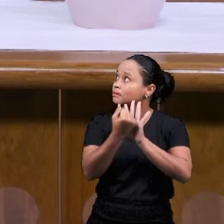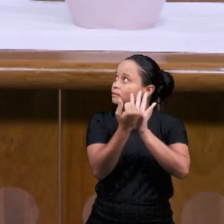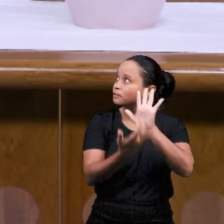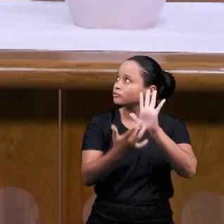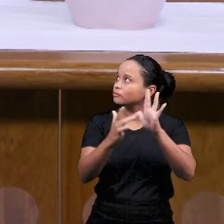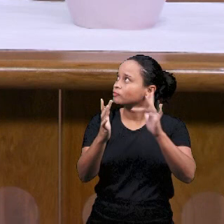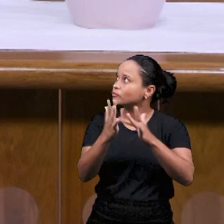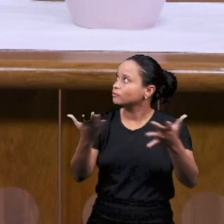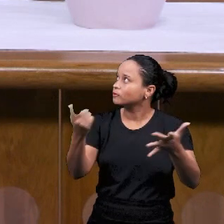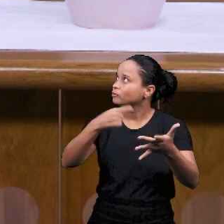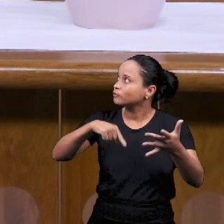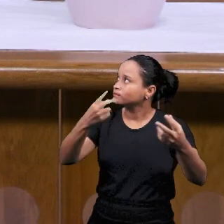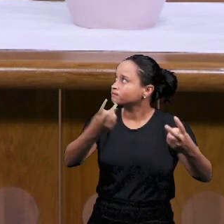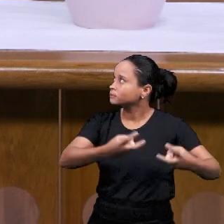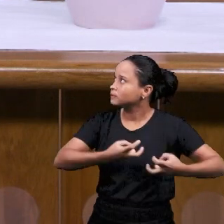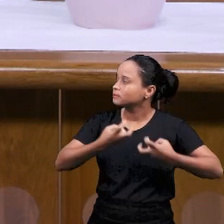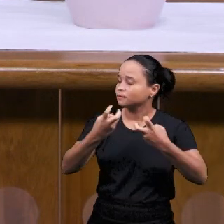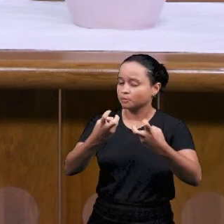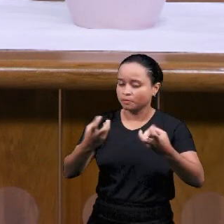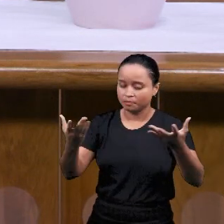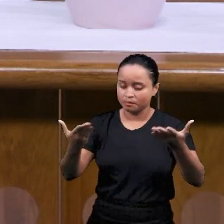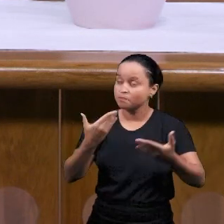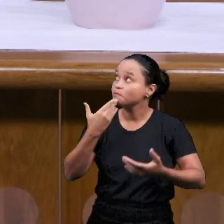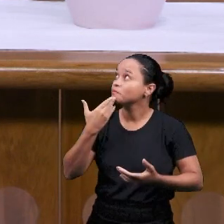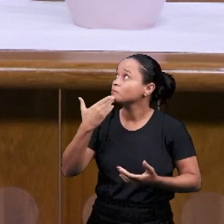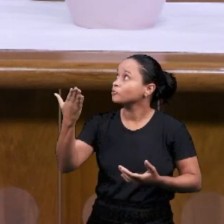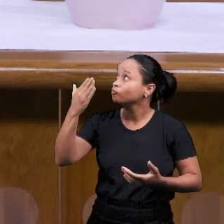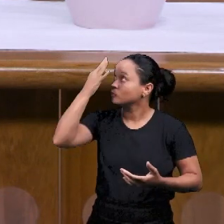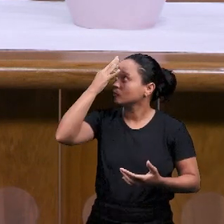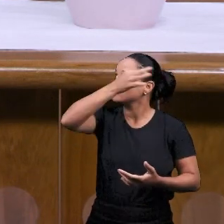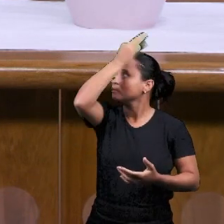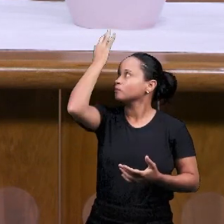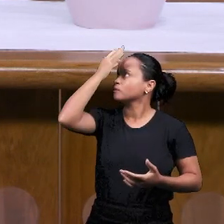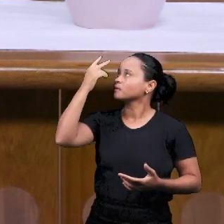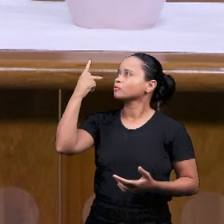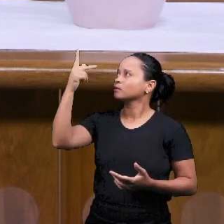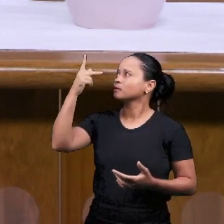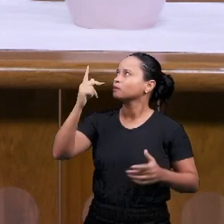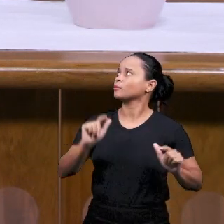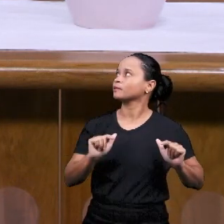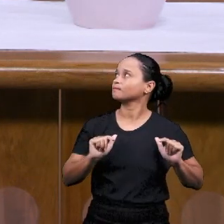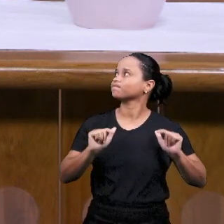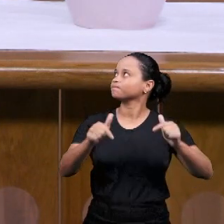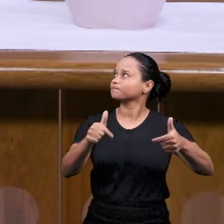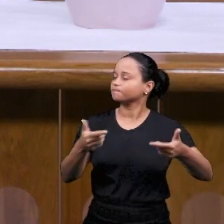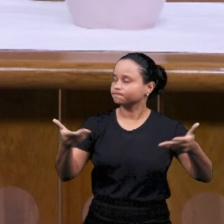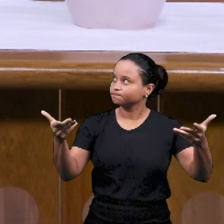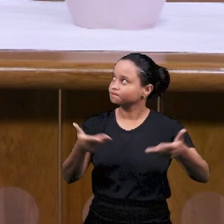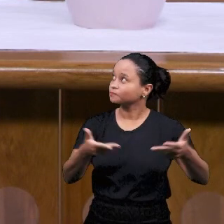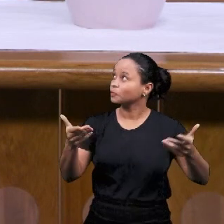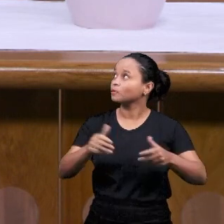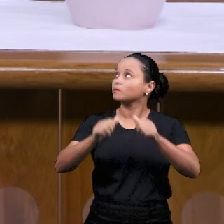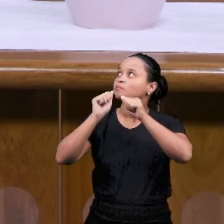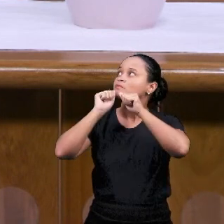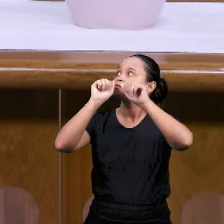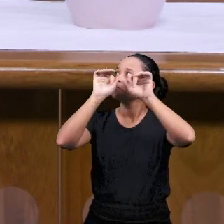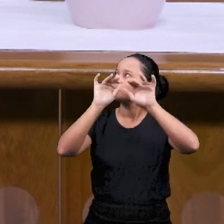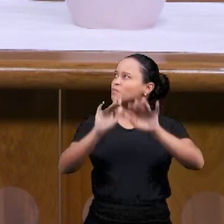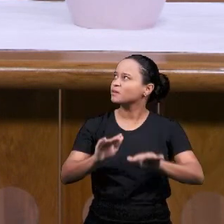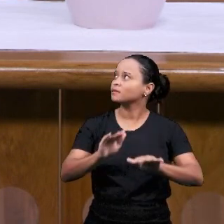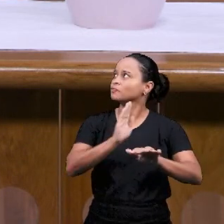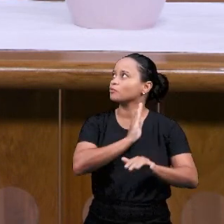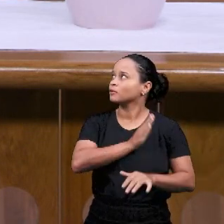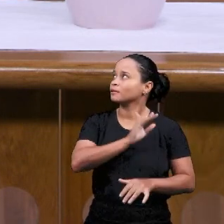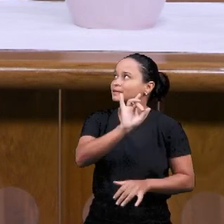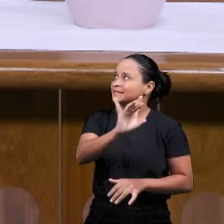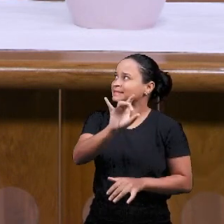prions, Seigneur, et nous demandons que ton Saint-Esprit puisse maintenant opérer une bénédiction dans chacune des